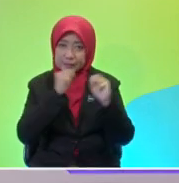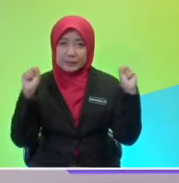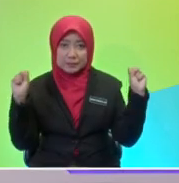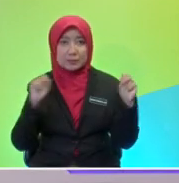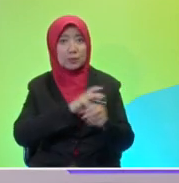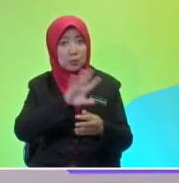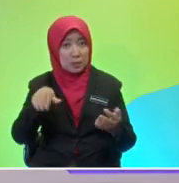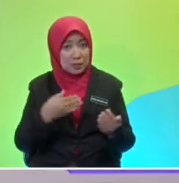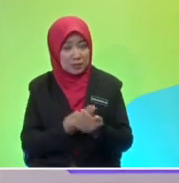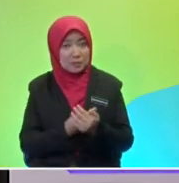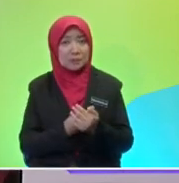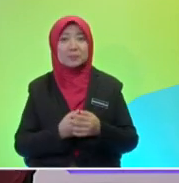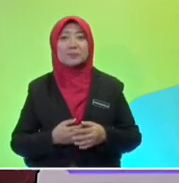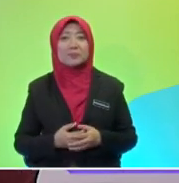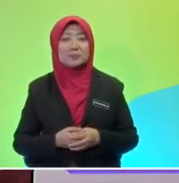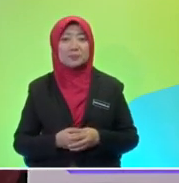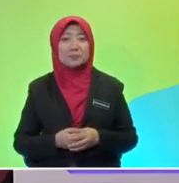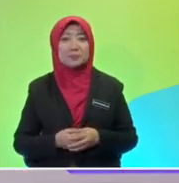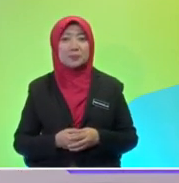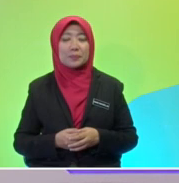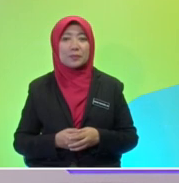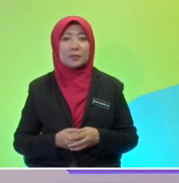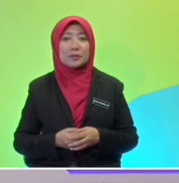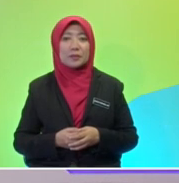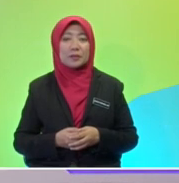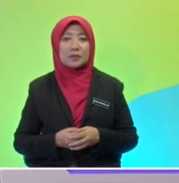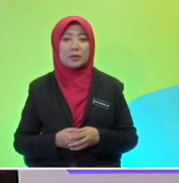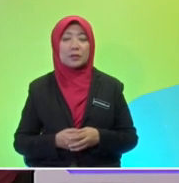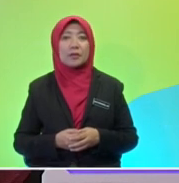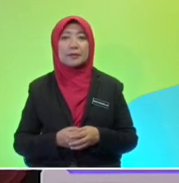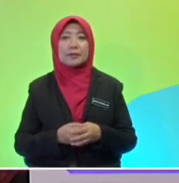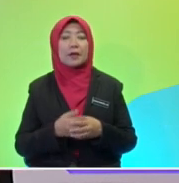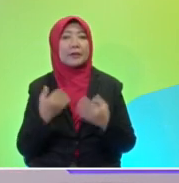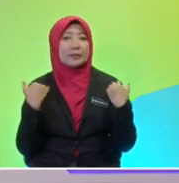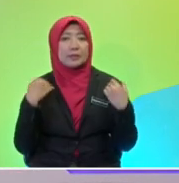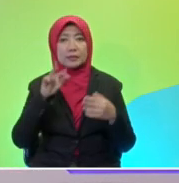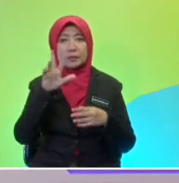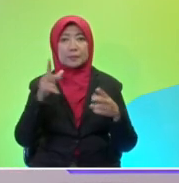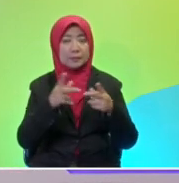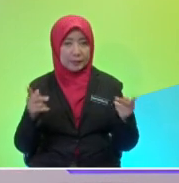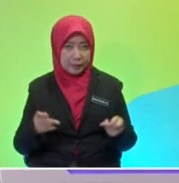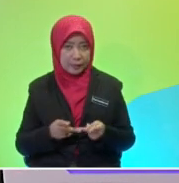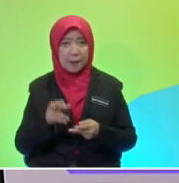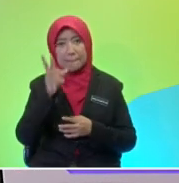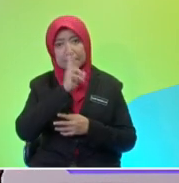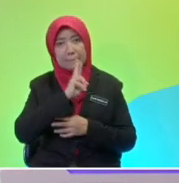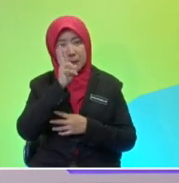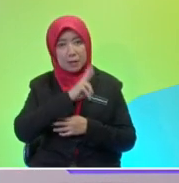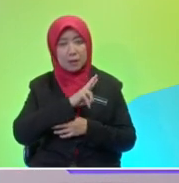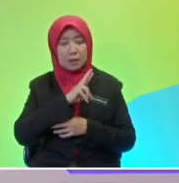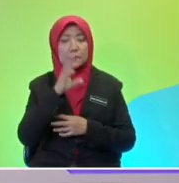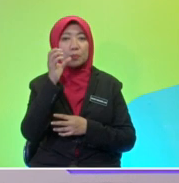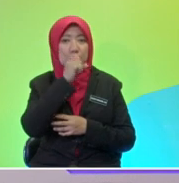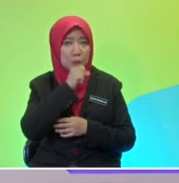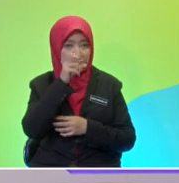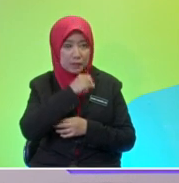ya oke kita tengok Jadi tangan Cikgu ada tiga kak kak merah Kak warna jingga